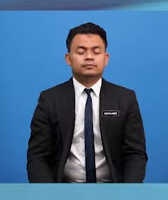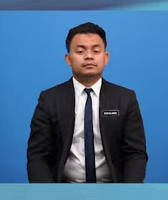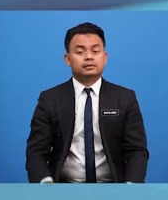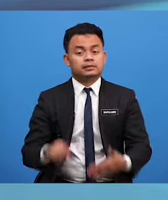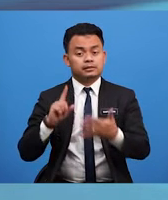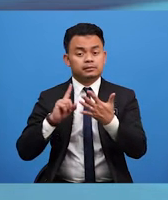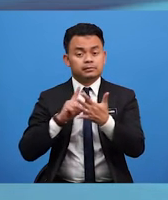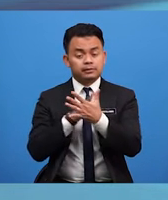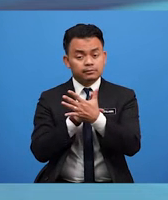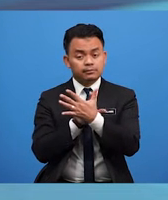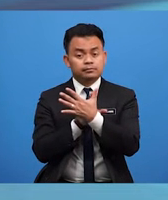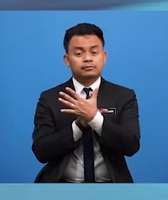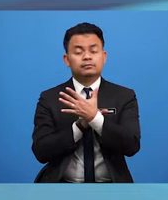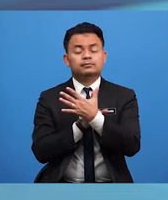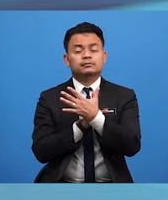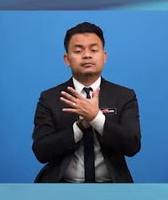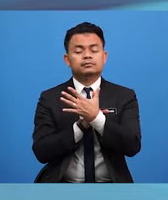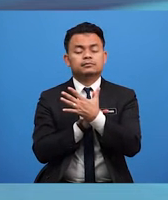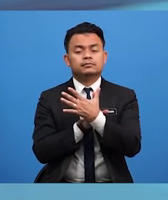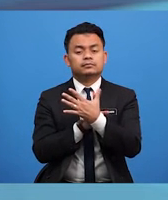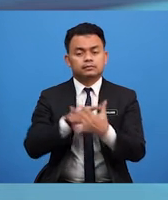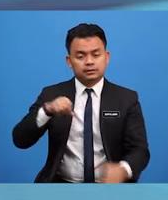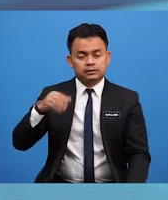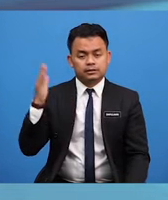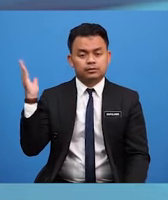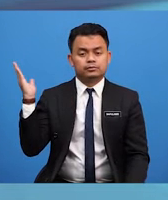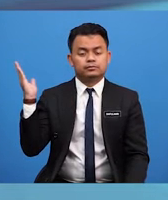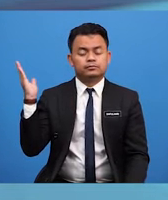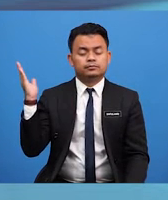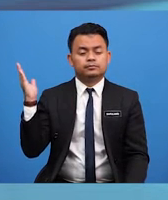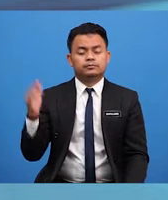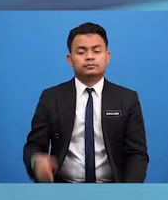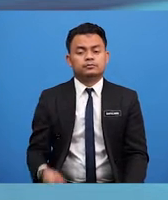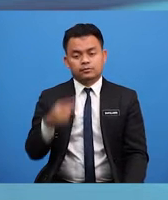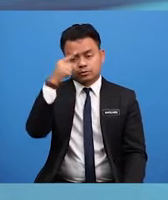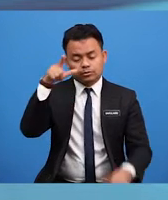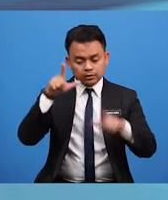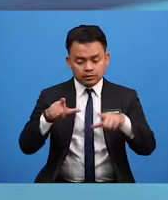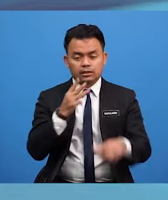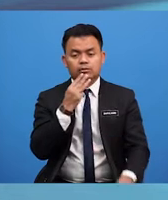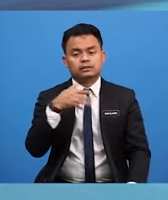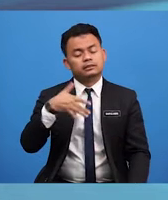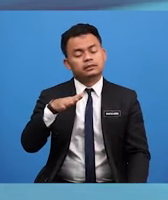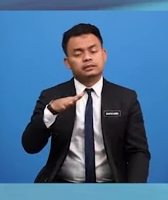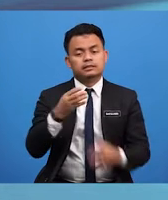Kelima, gayung untuk meletakkan warna yang telah siap dibancu.